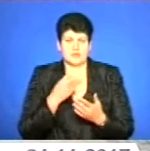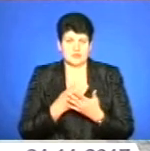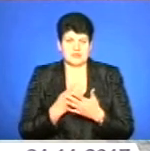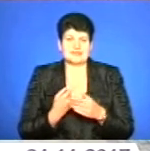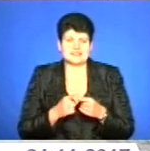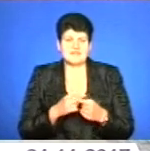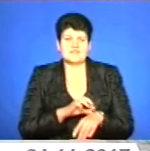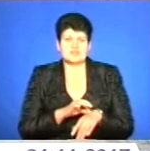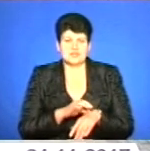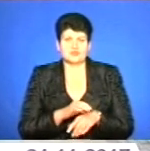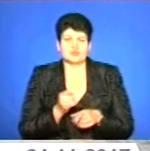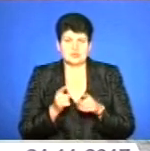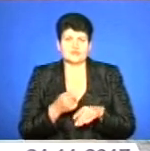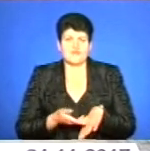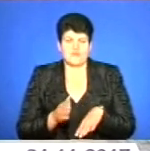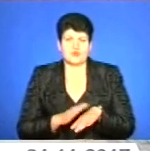справді важко